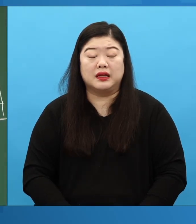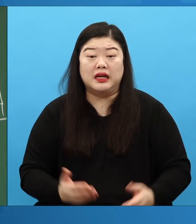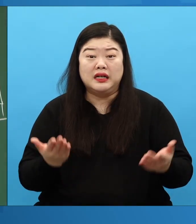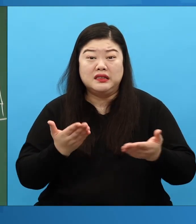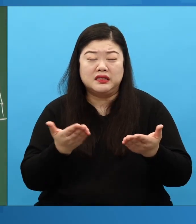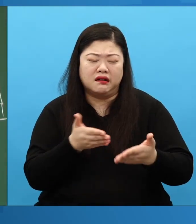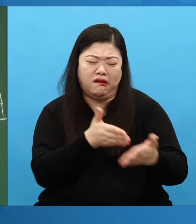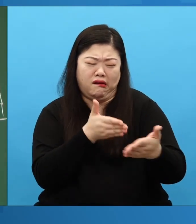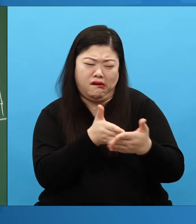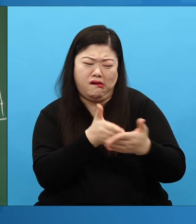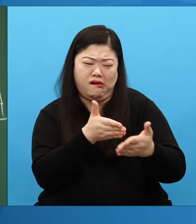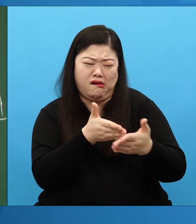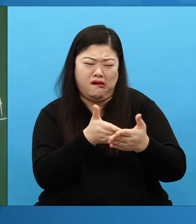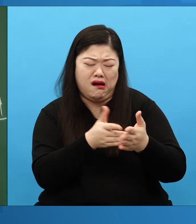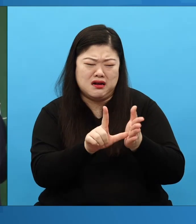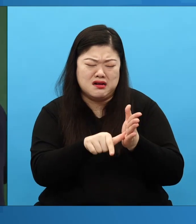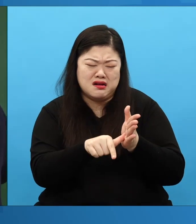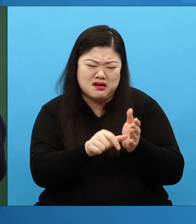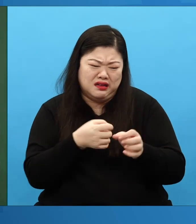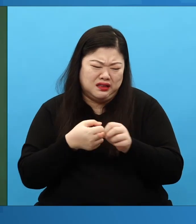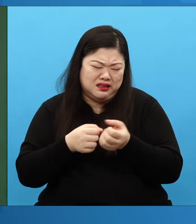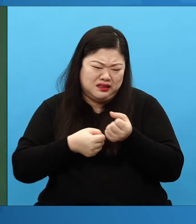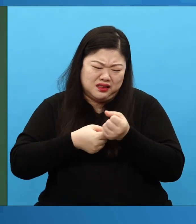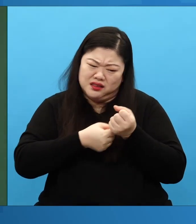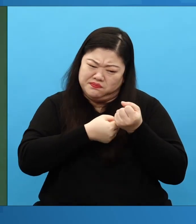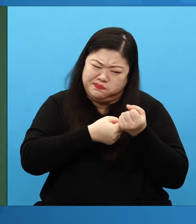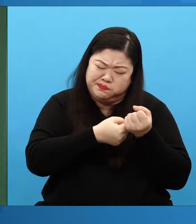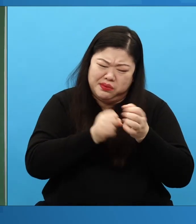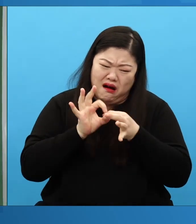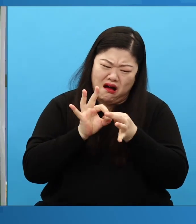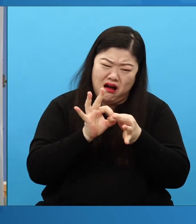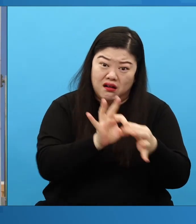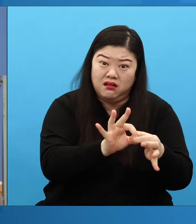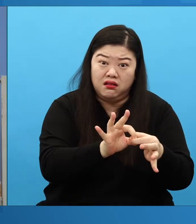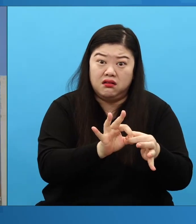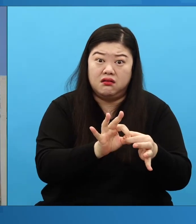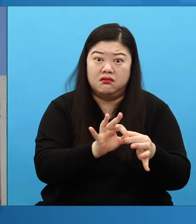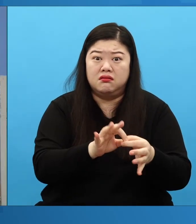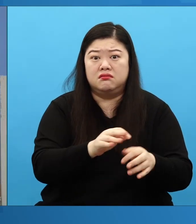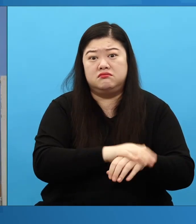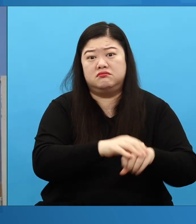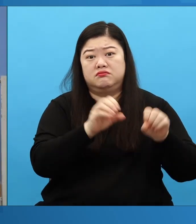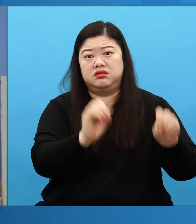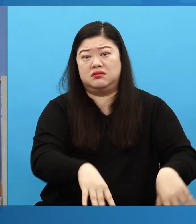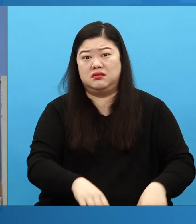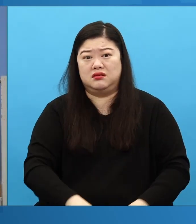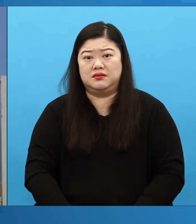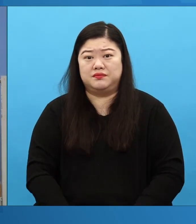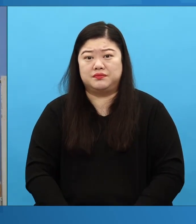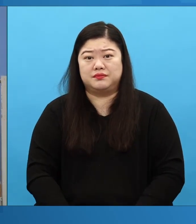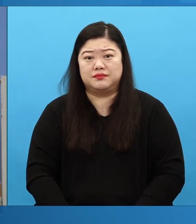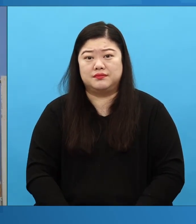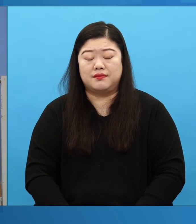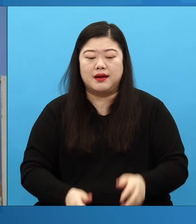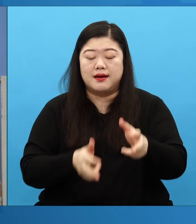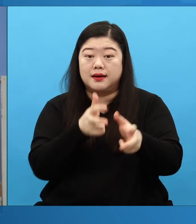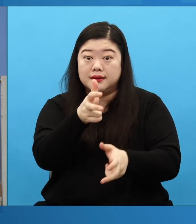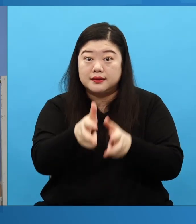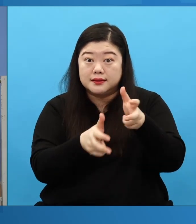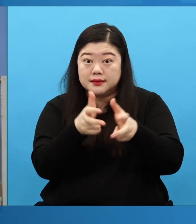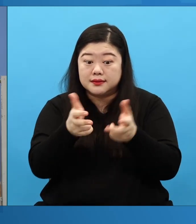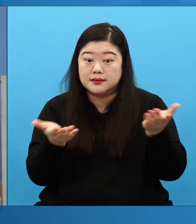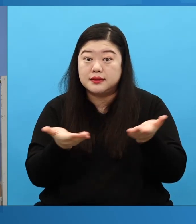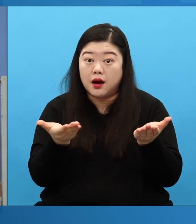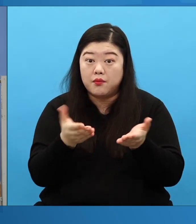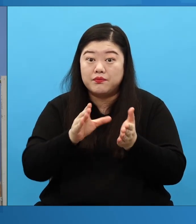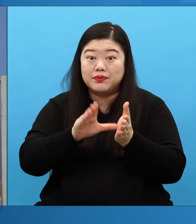so, if you try to do something very zealously into things that's not going to work out, then it's a loss for you. 그러니까 여유 있게 사업도 이렇게 시작해야 되고. But you have to start your businesses